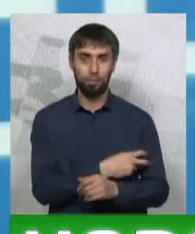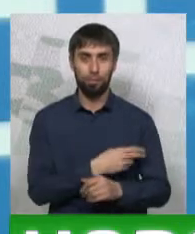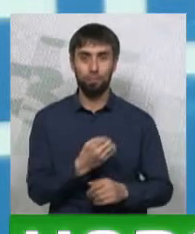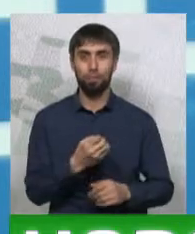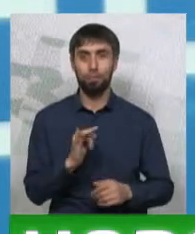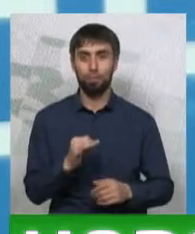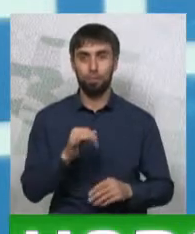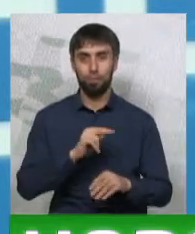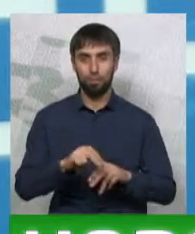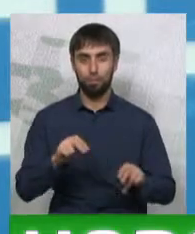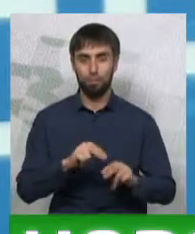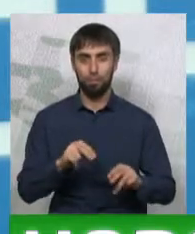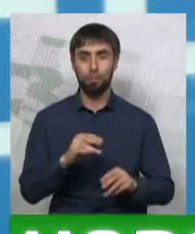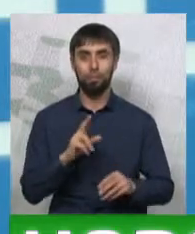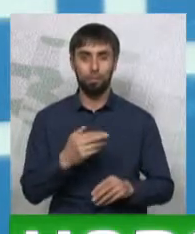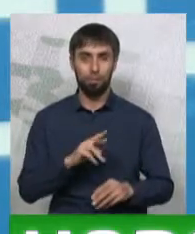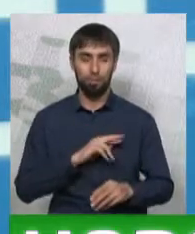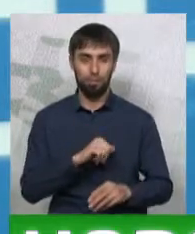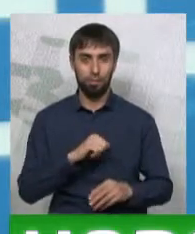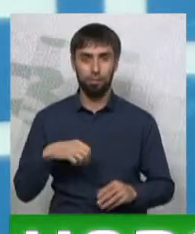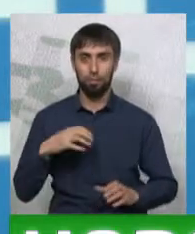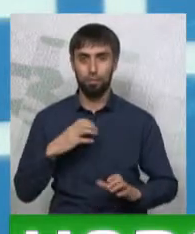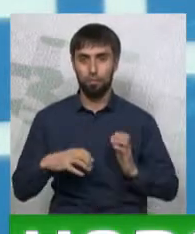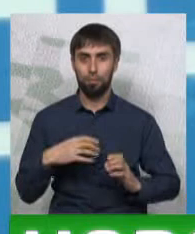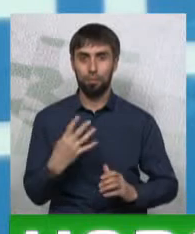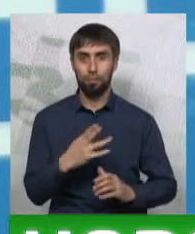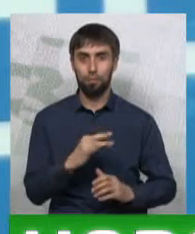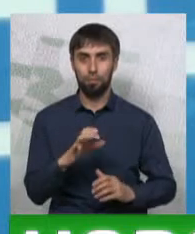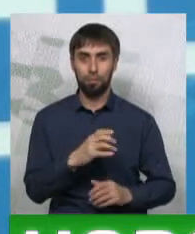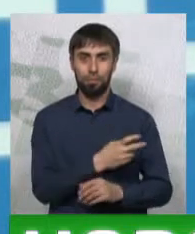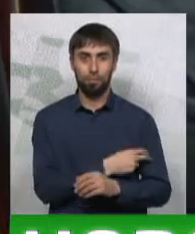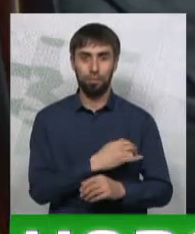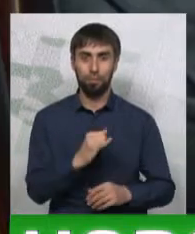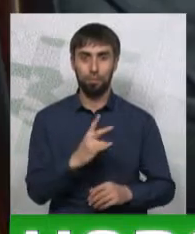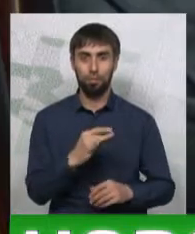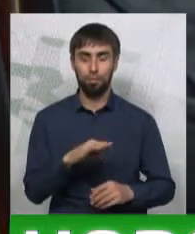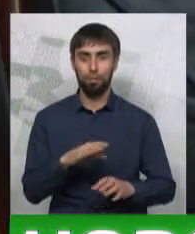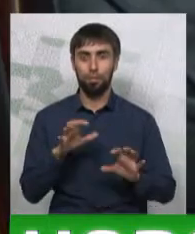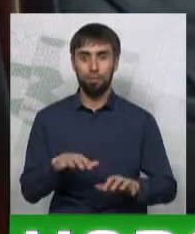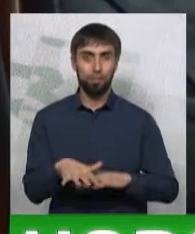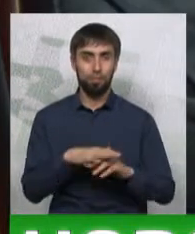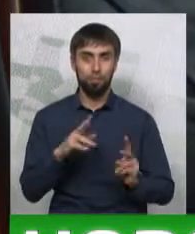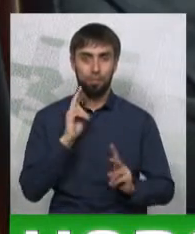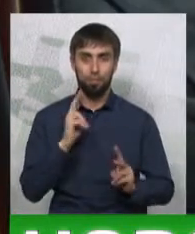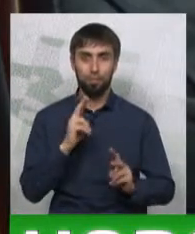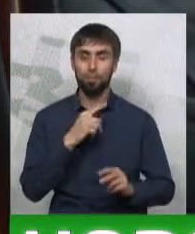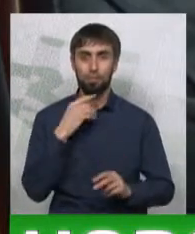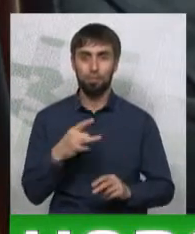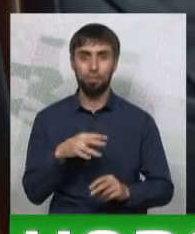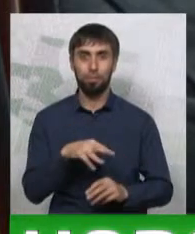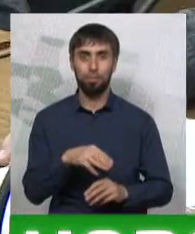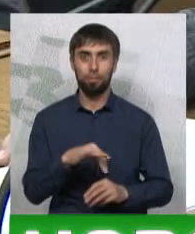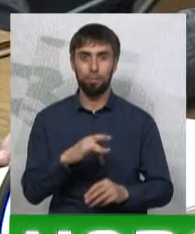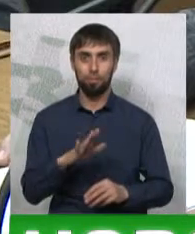еще и обучения, так как я сама являюсь студенткой 4-го курса медицинского университета. Председатель Народного собрания республики